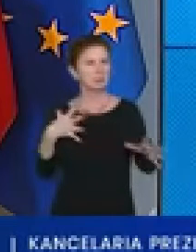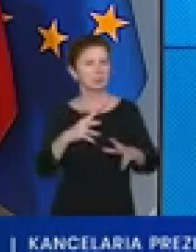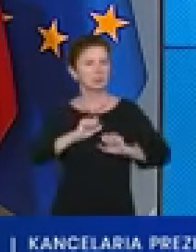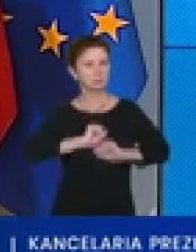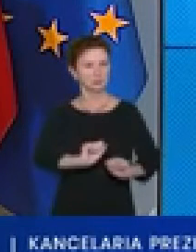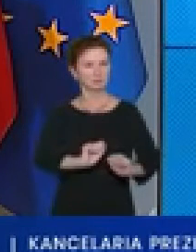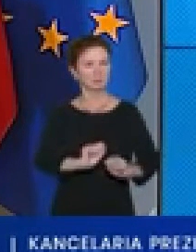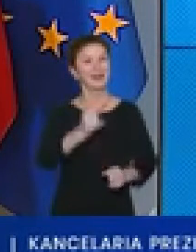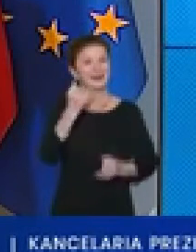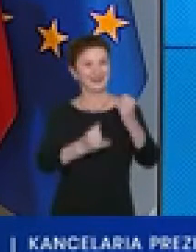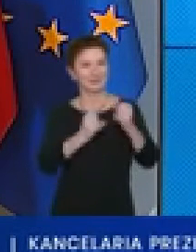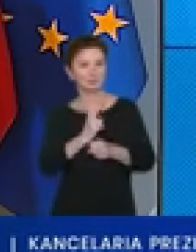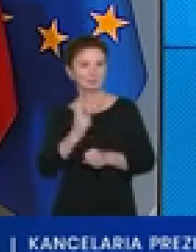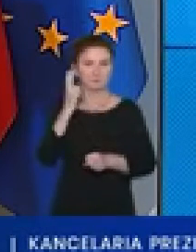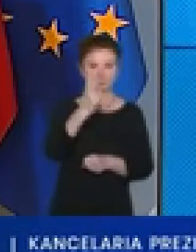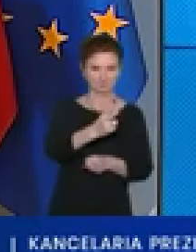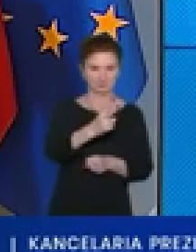Jeżeli jednak przekroczy